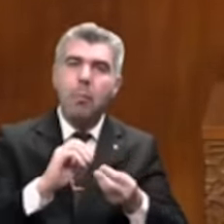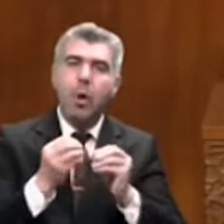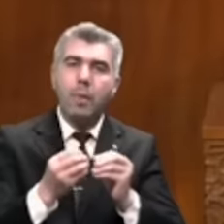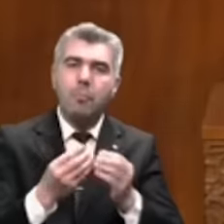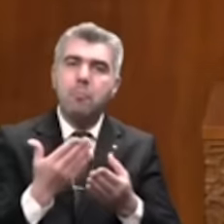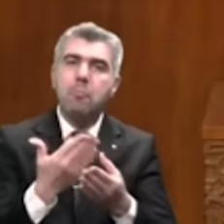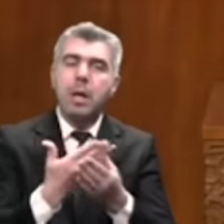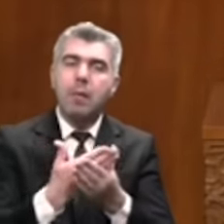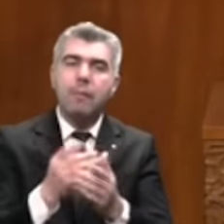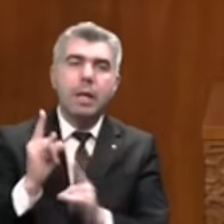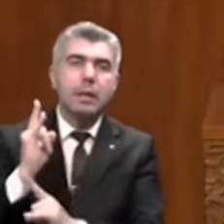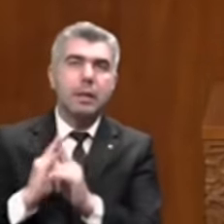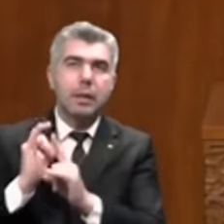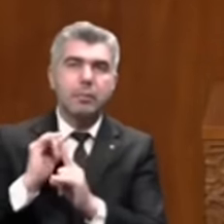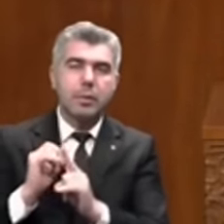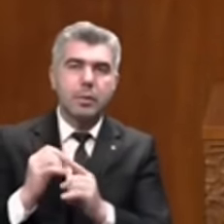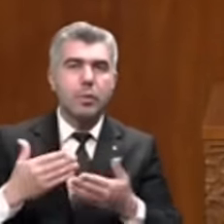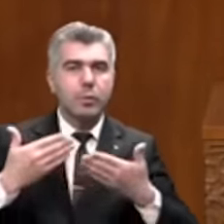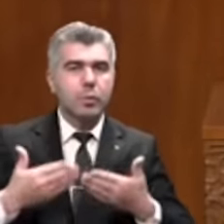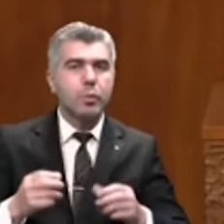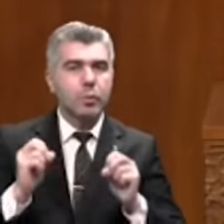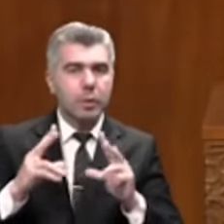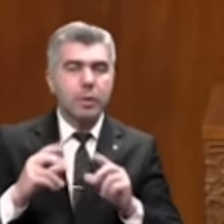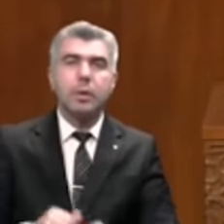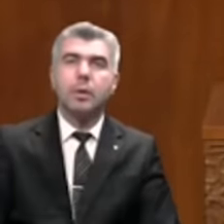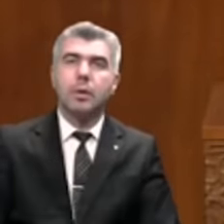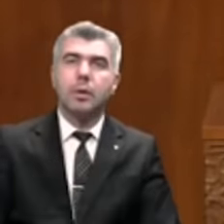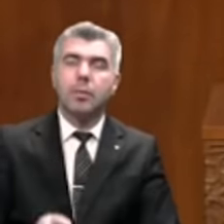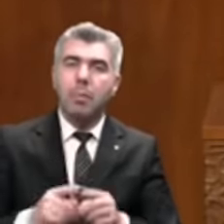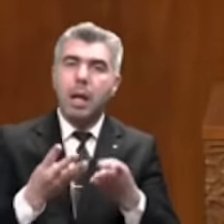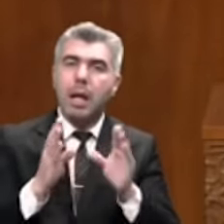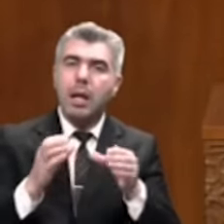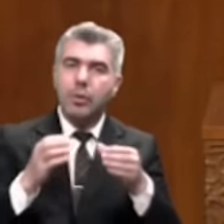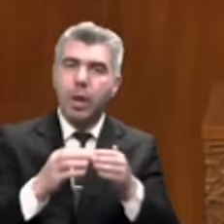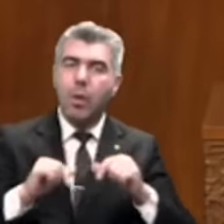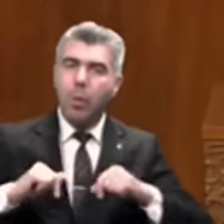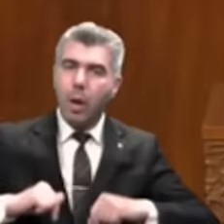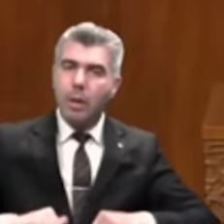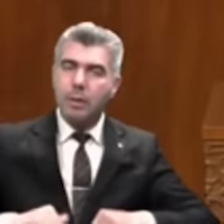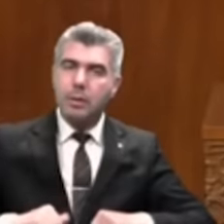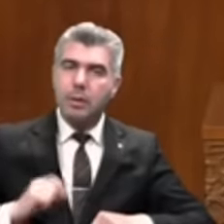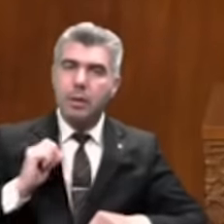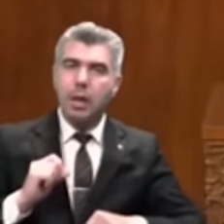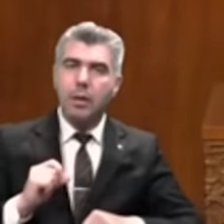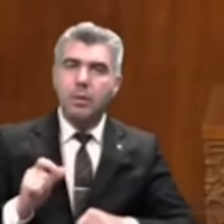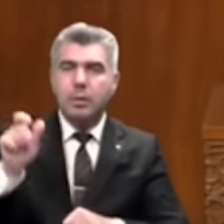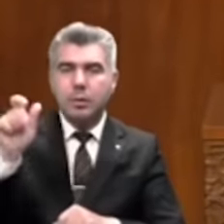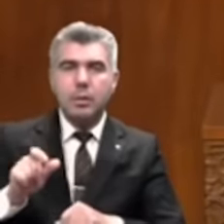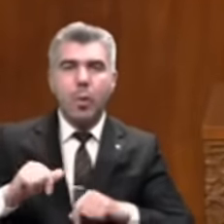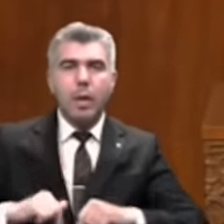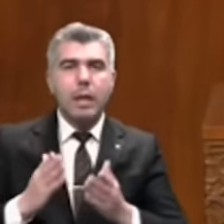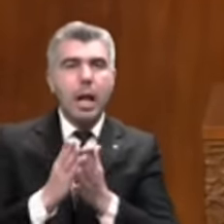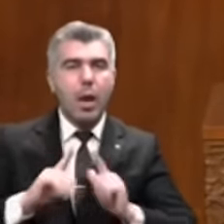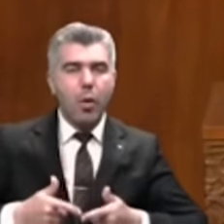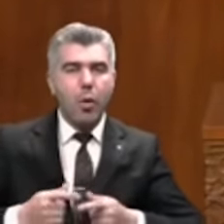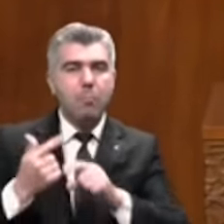مطروحه بالنسبه لهذاك. حنا قلنا بانهم مستعدين، اللجنه الوزاريه اللي فيها السي شاكيب بن موسى ومعاه السي القشاع ومعاه